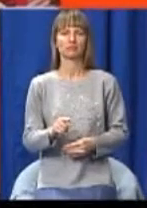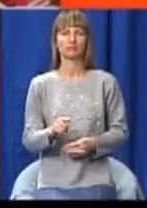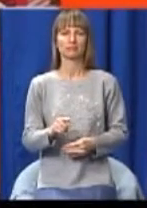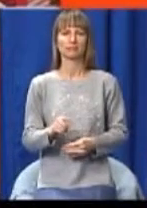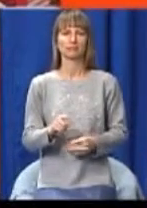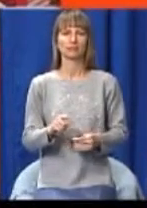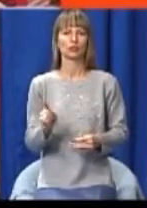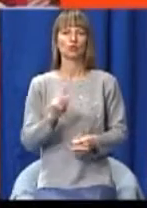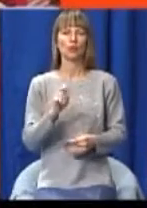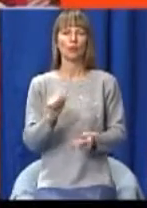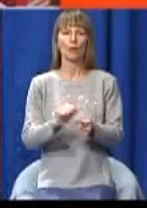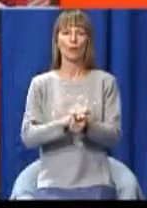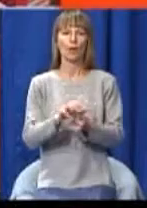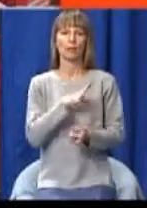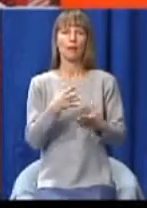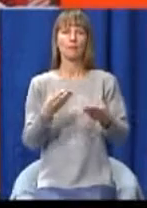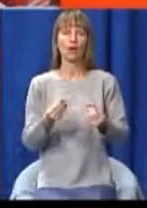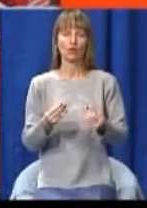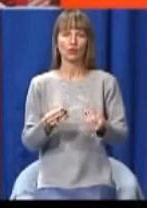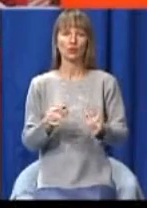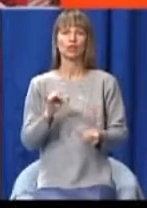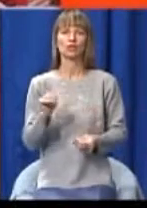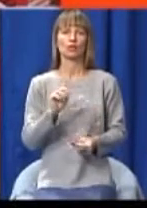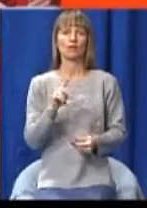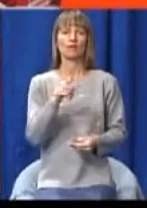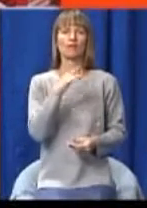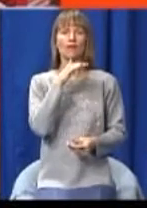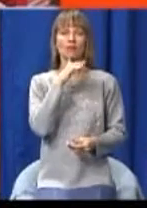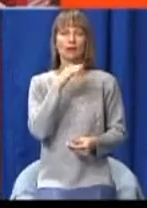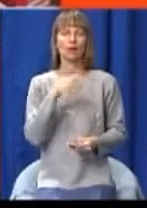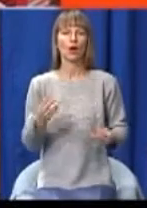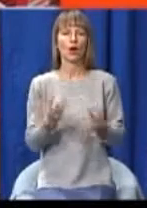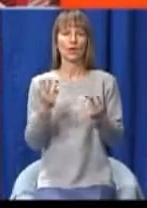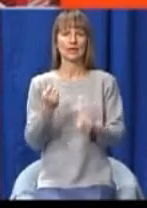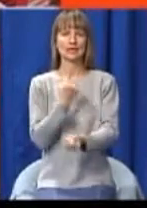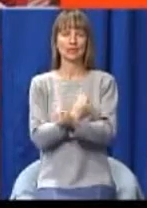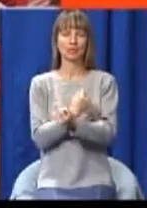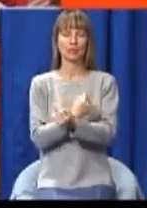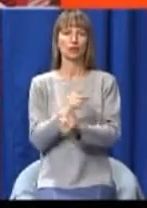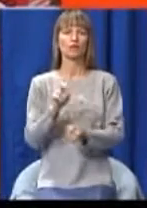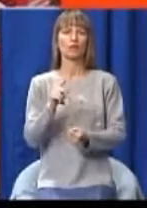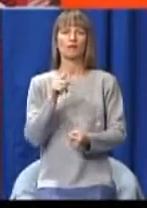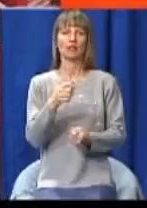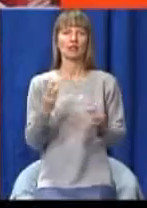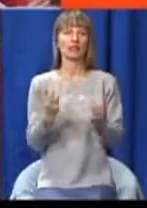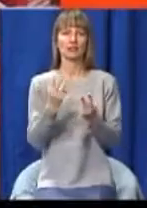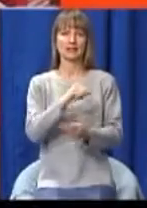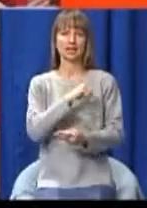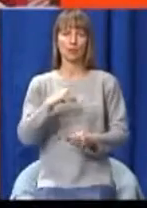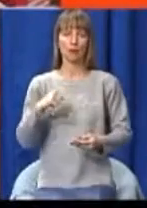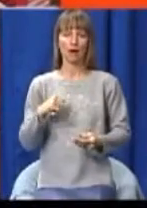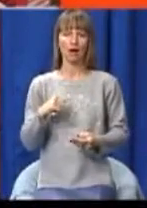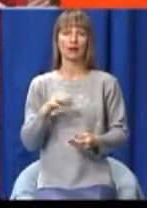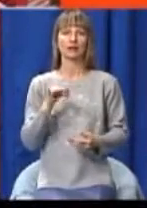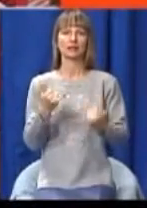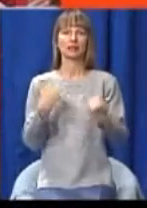купюра стала мокрою і щоб вона під час того, як горить спирт, щоб вона не згорала сама.